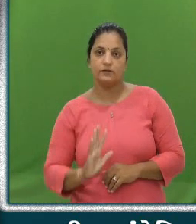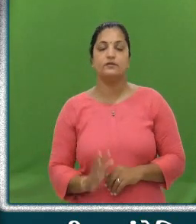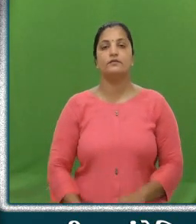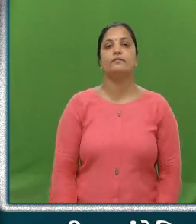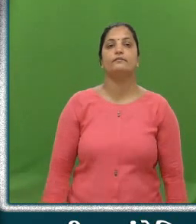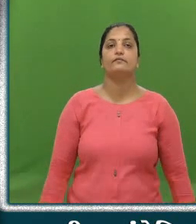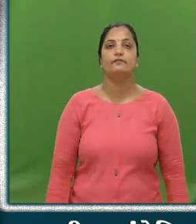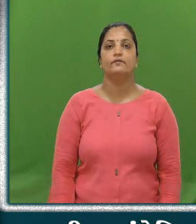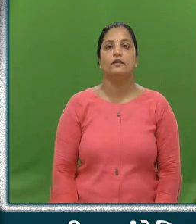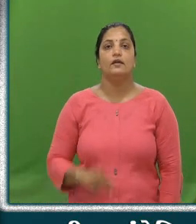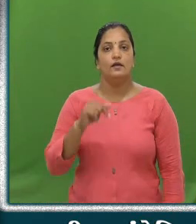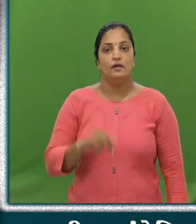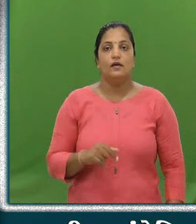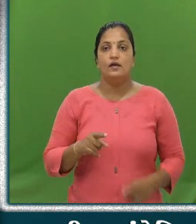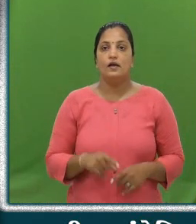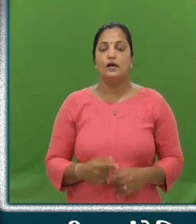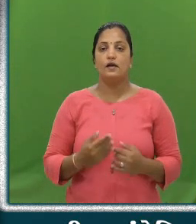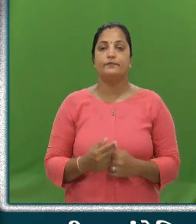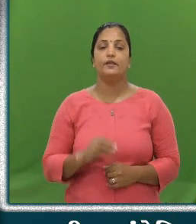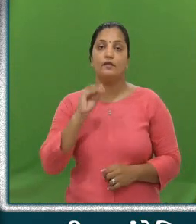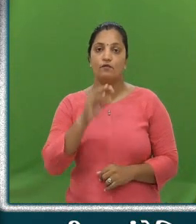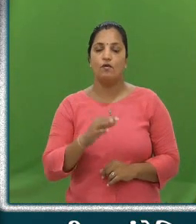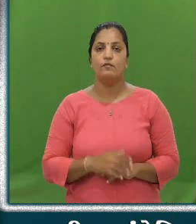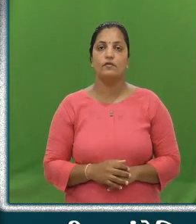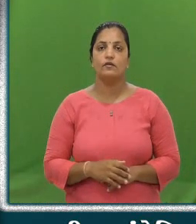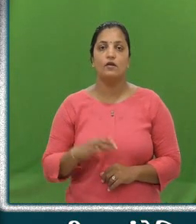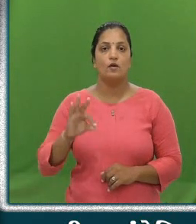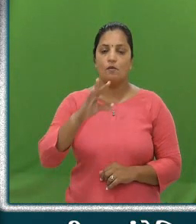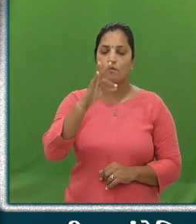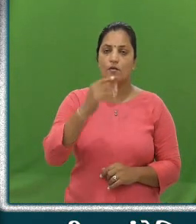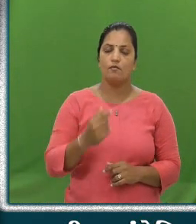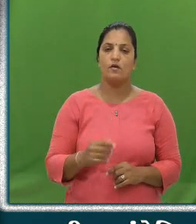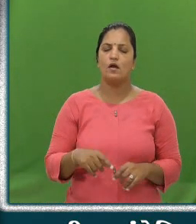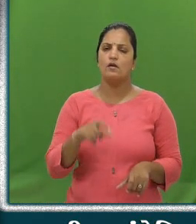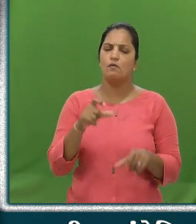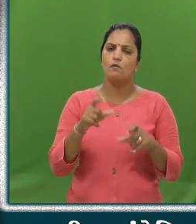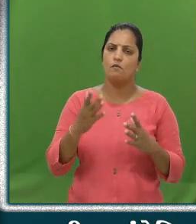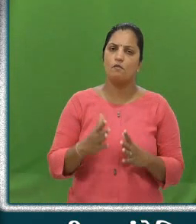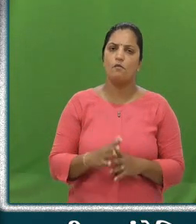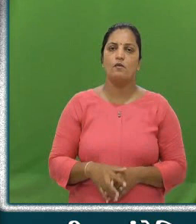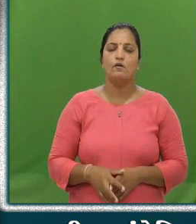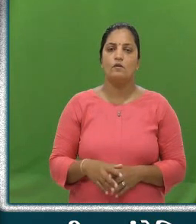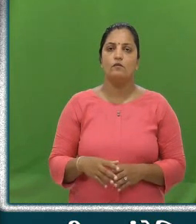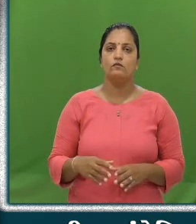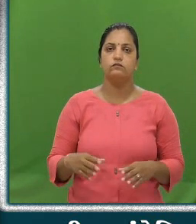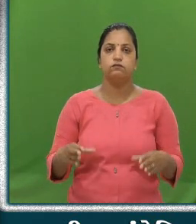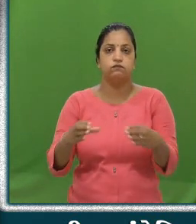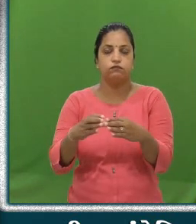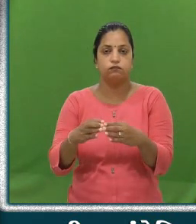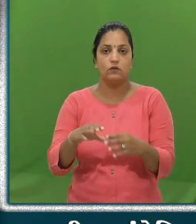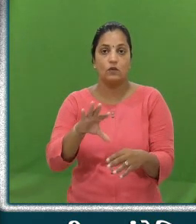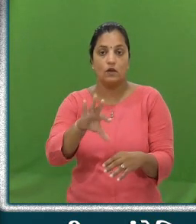મળે છે તો આ રીતે જે કહેવામાં આવે કે ભમરાની વસ્તીની અંદર પ્રાકૃતિક પસંદગી